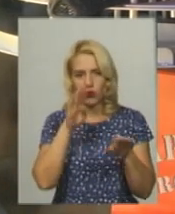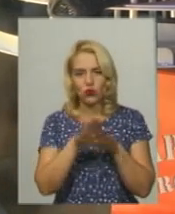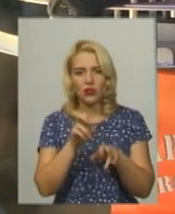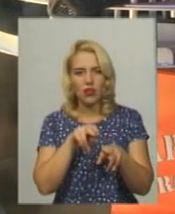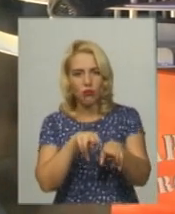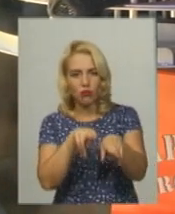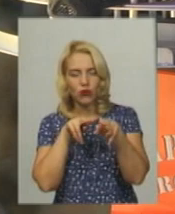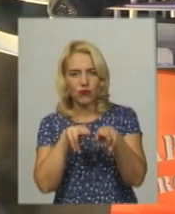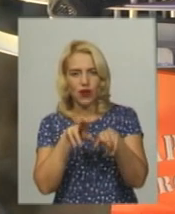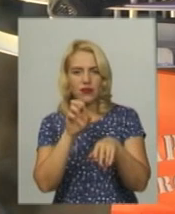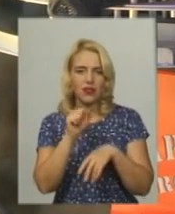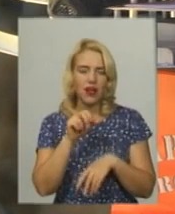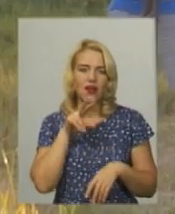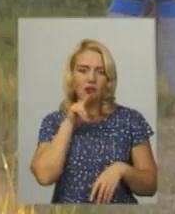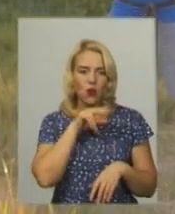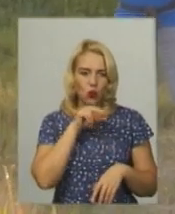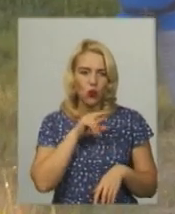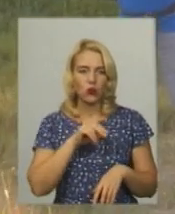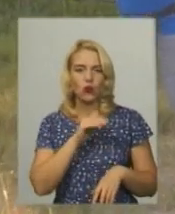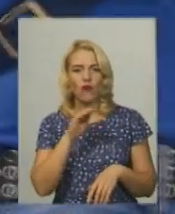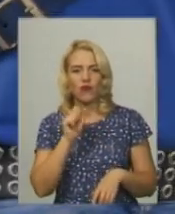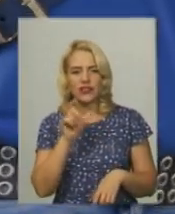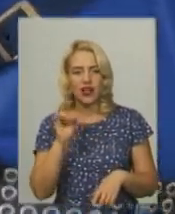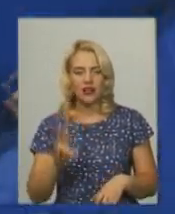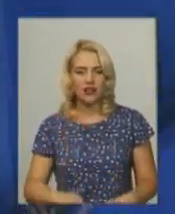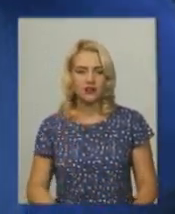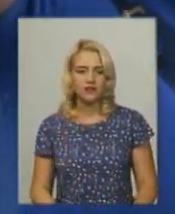полювання на утку, на фазана.